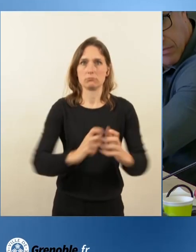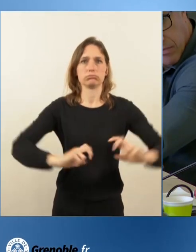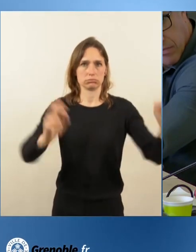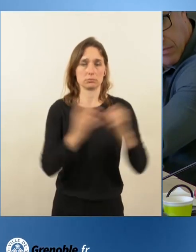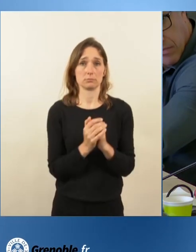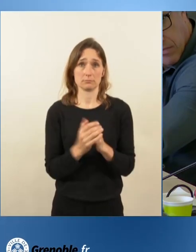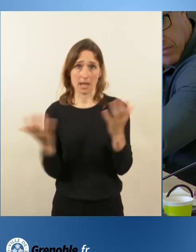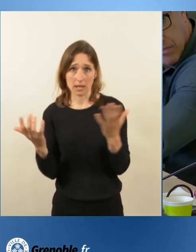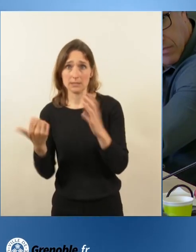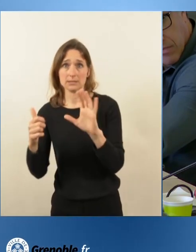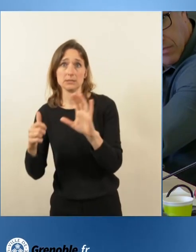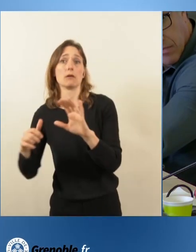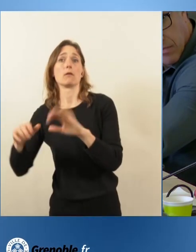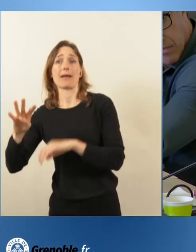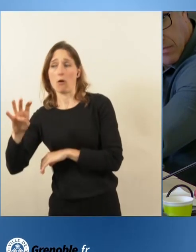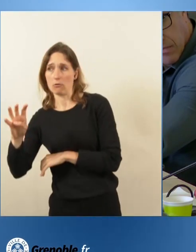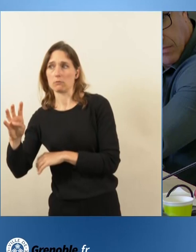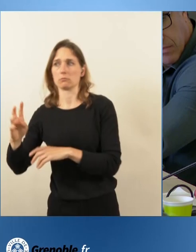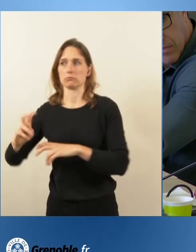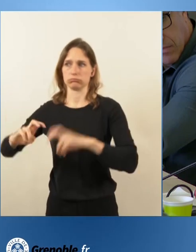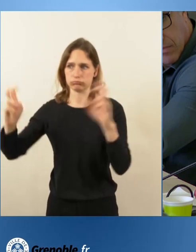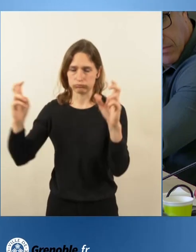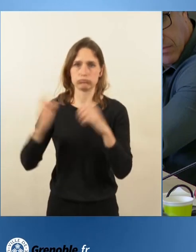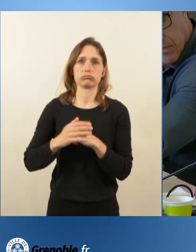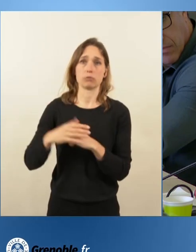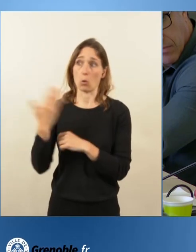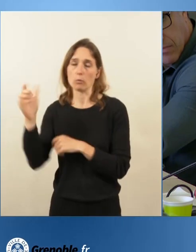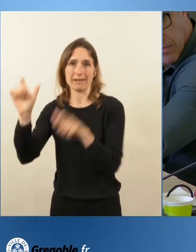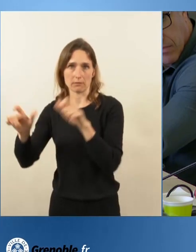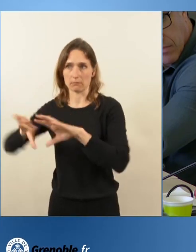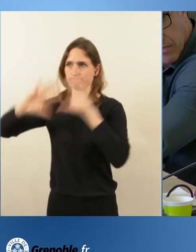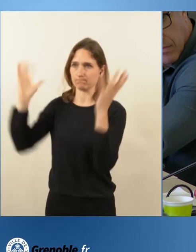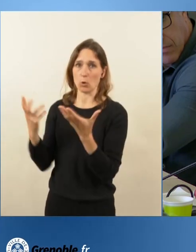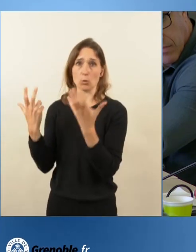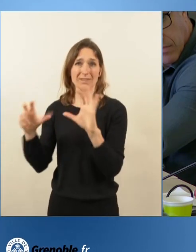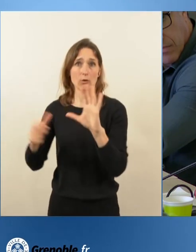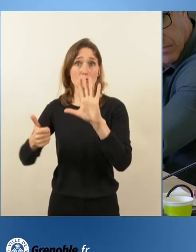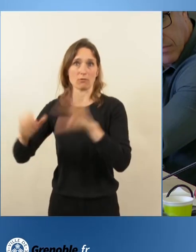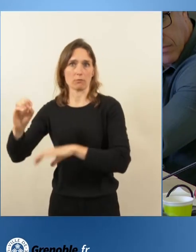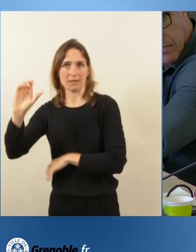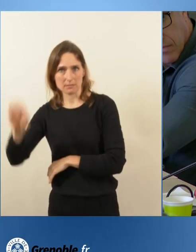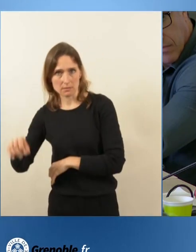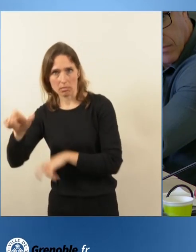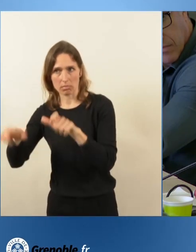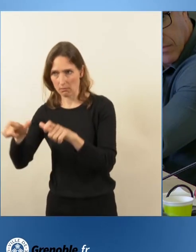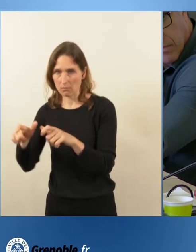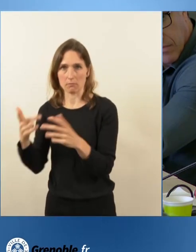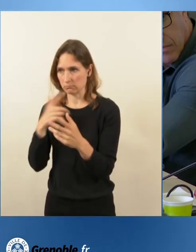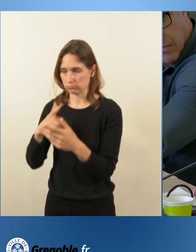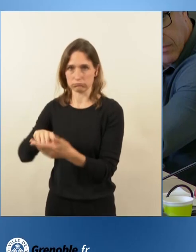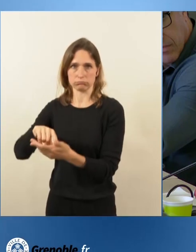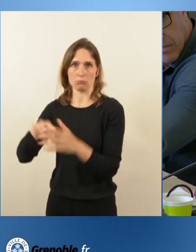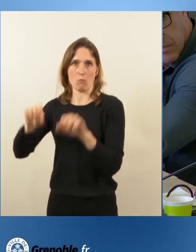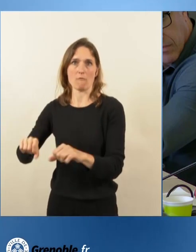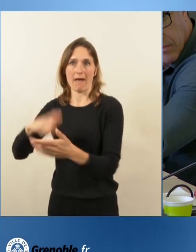et 340 nombre de lois verront leurs tarifs augmentés également soit un total de 860 personnes qui connaîtront une baisse de pouvoir d'achat dont